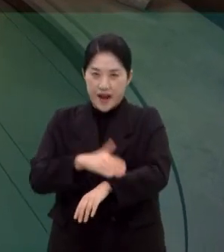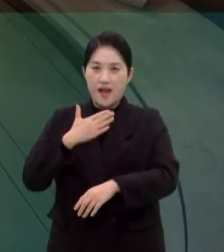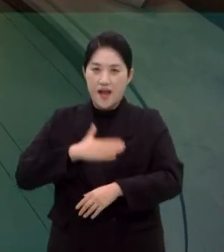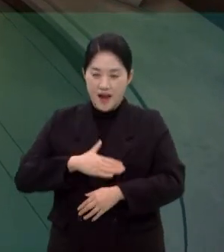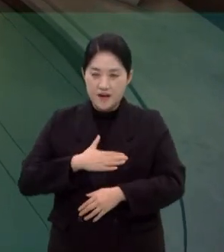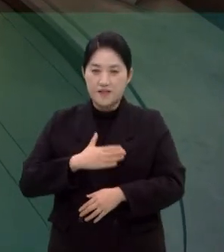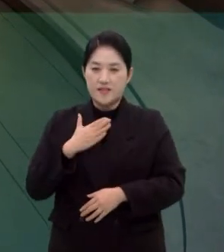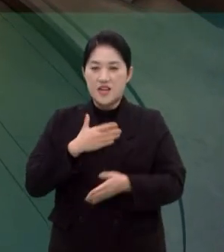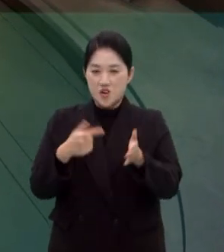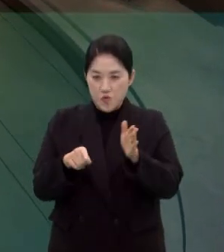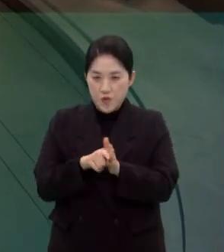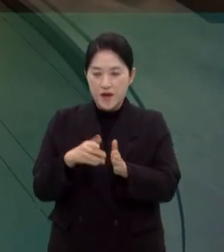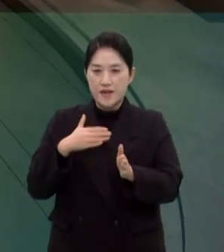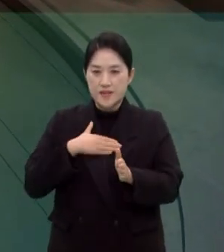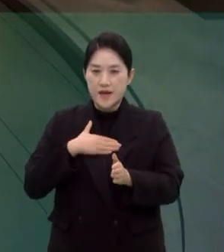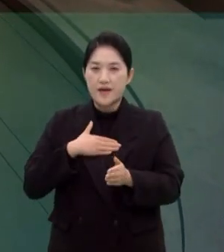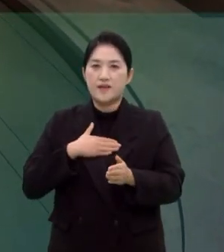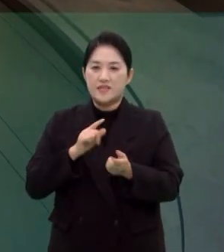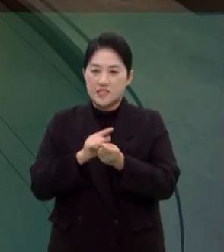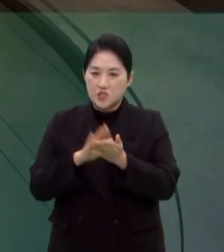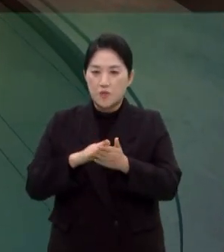정책을 직접 만들어가는 변화,